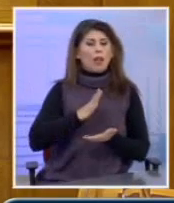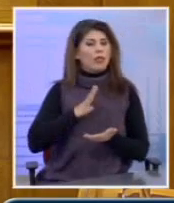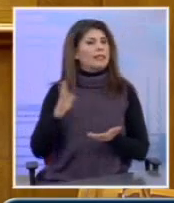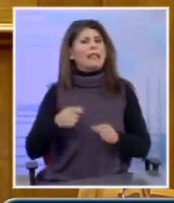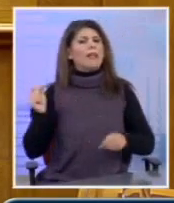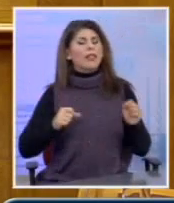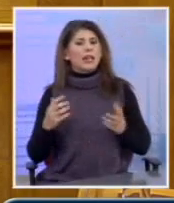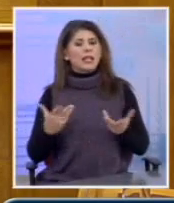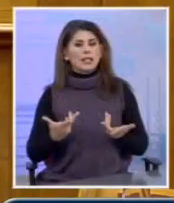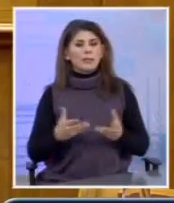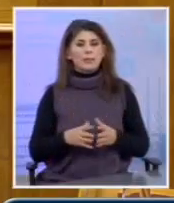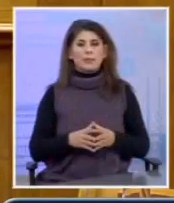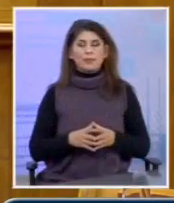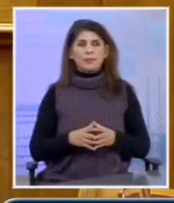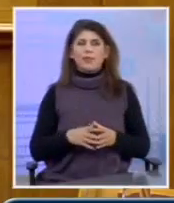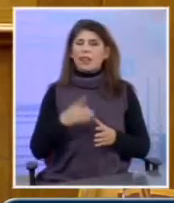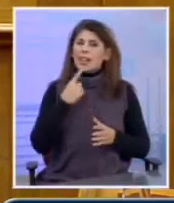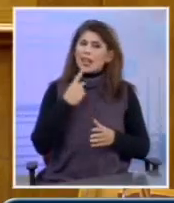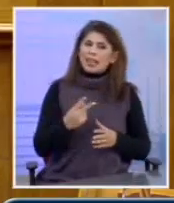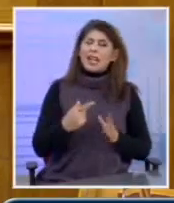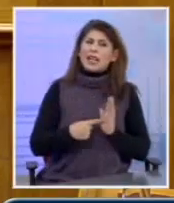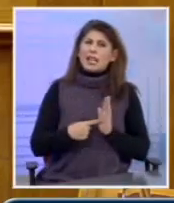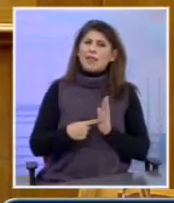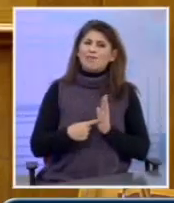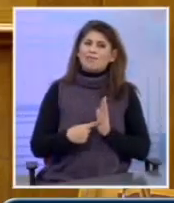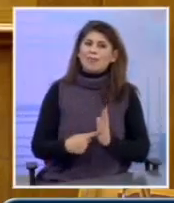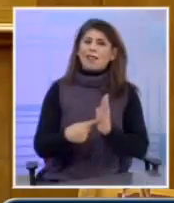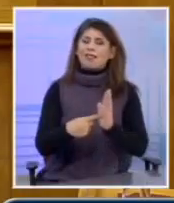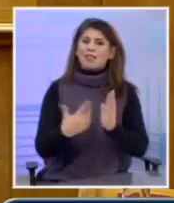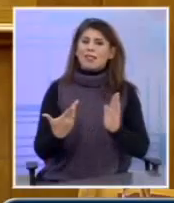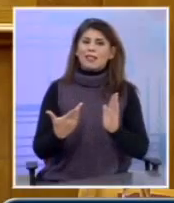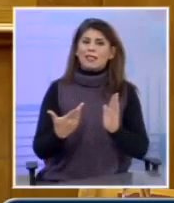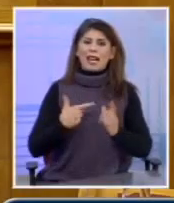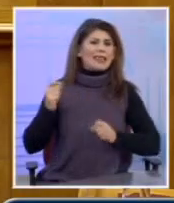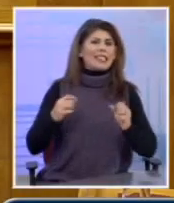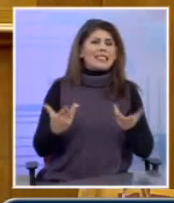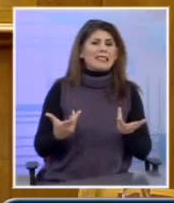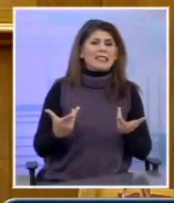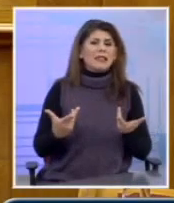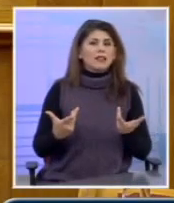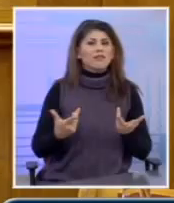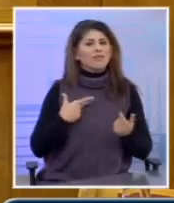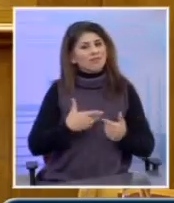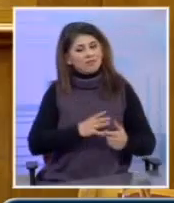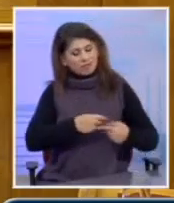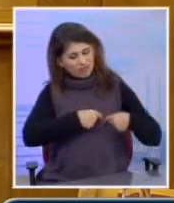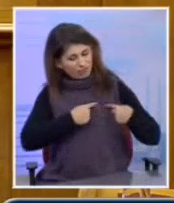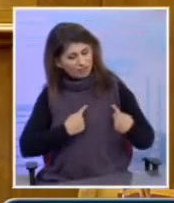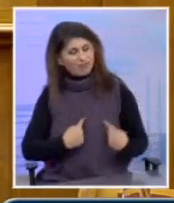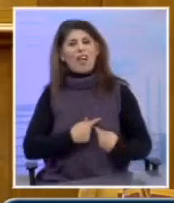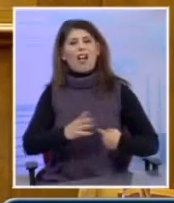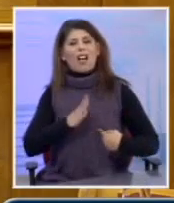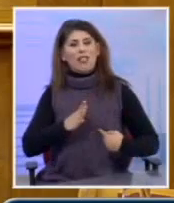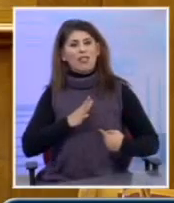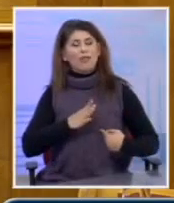μια αντίδραση που θα έλεγε κανείς ότι αναδεικνύει την ανθρωπιά, είναι μια αντίδραση πρωτογενώς